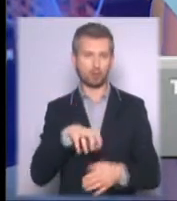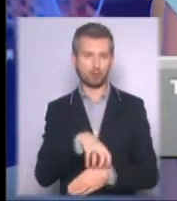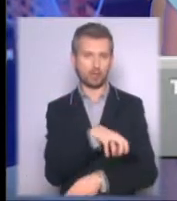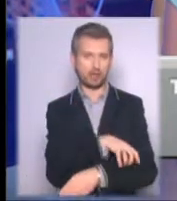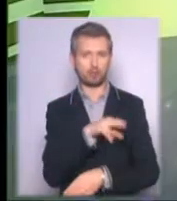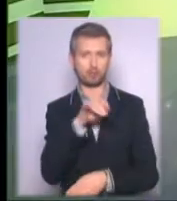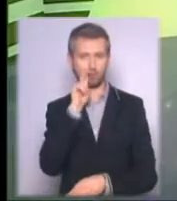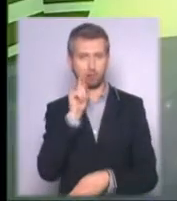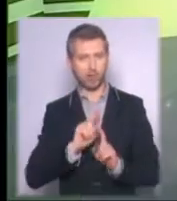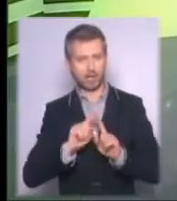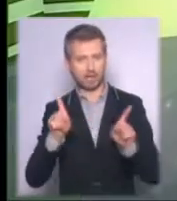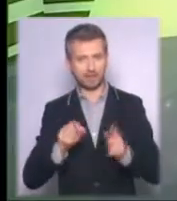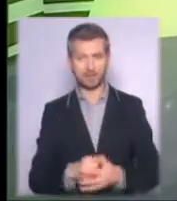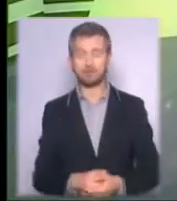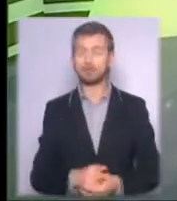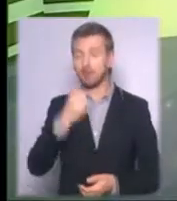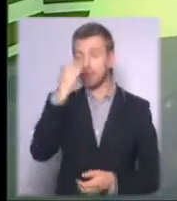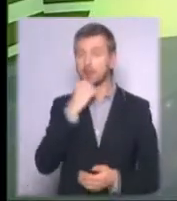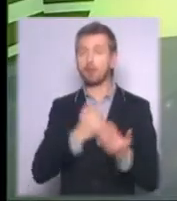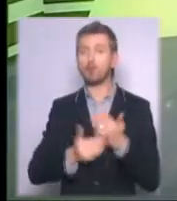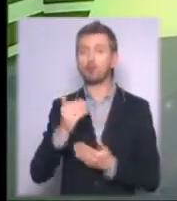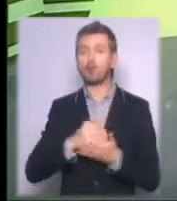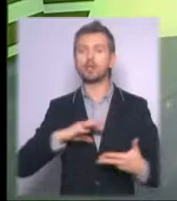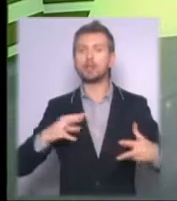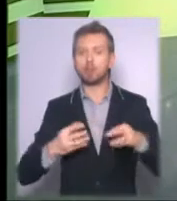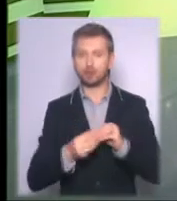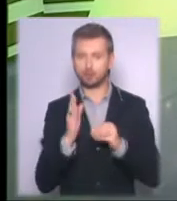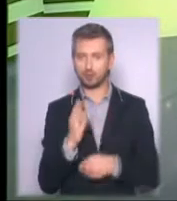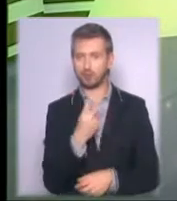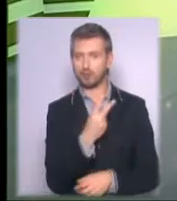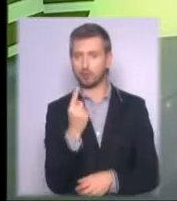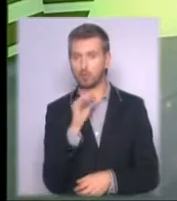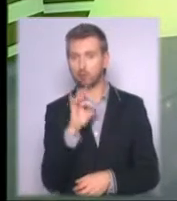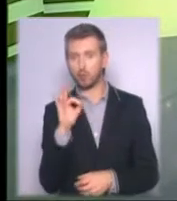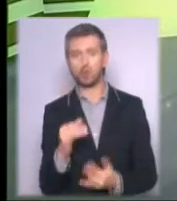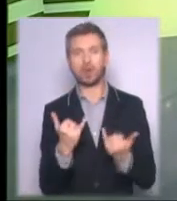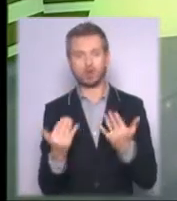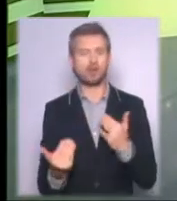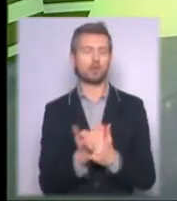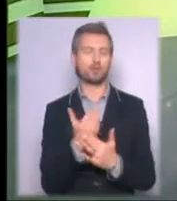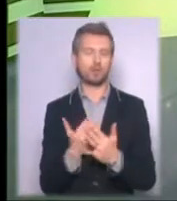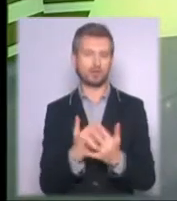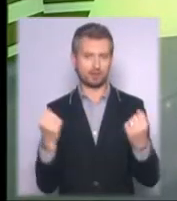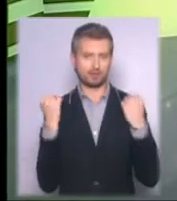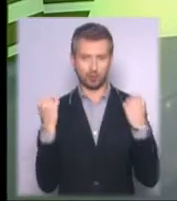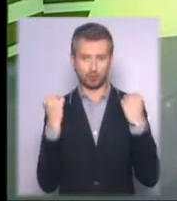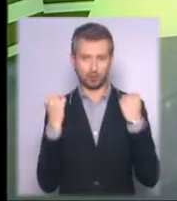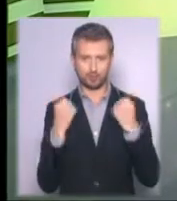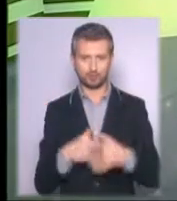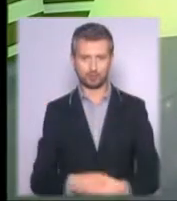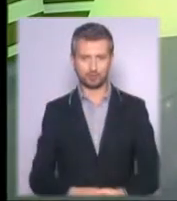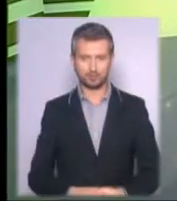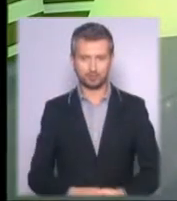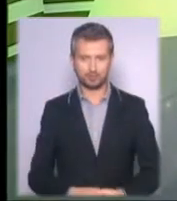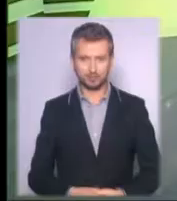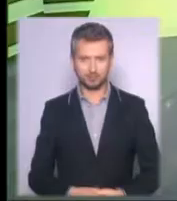Колего. Дякую. Остаточні підсумки. Столичні телевізійні новини підіб'ють о 21-й годині, а зараз ефір продовжить Євгенія Золотоверха з новинами